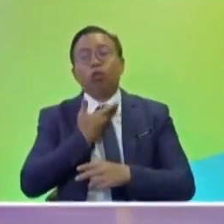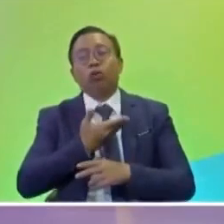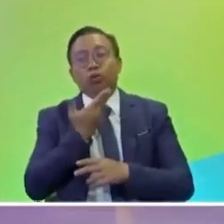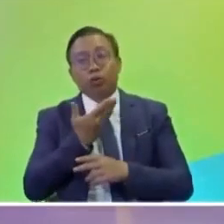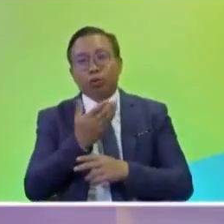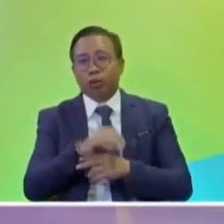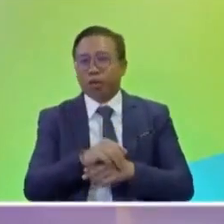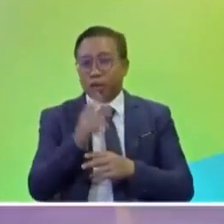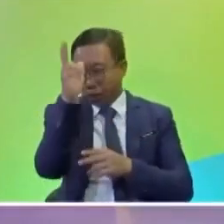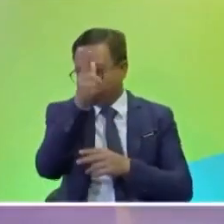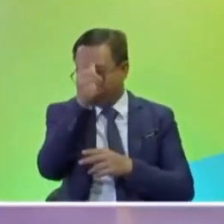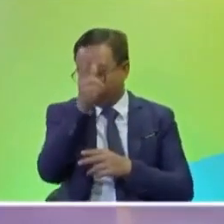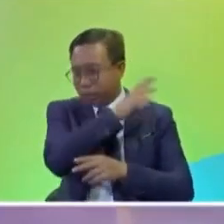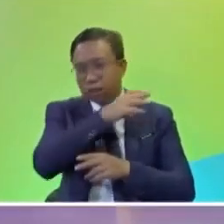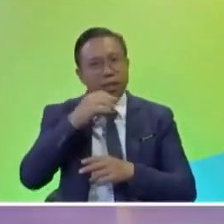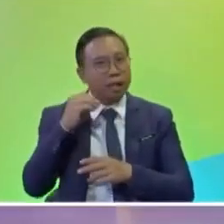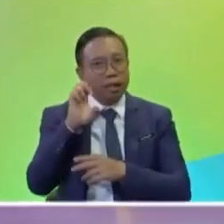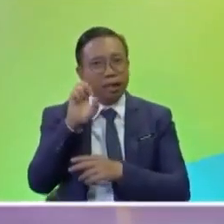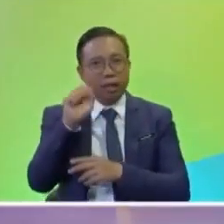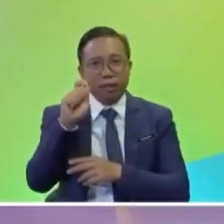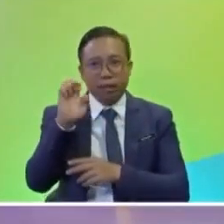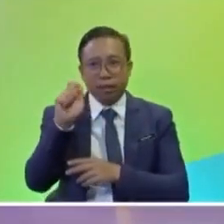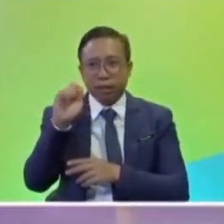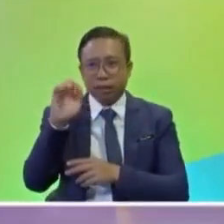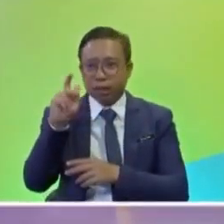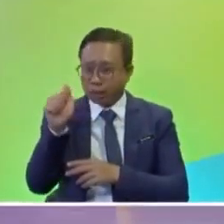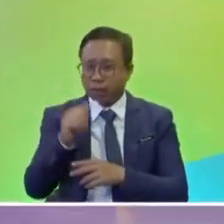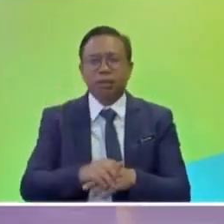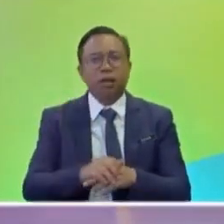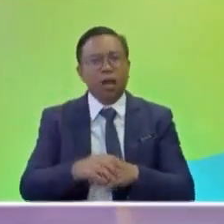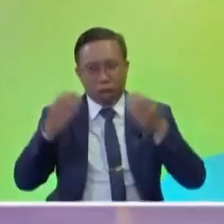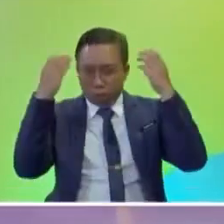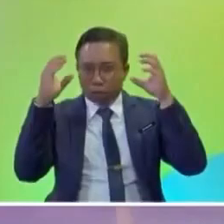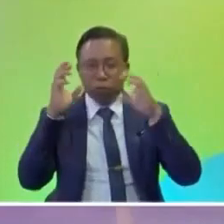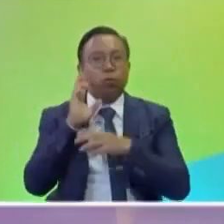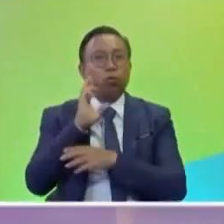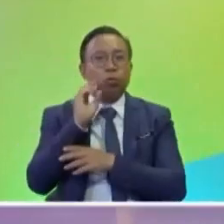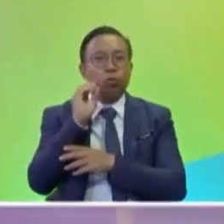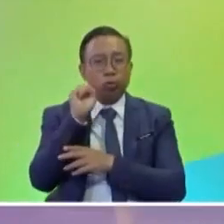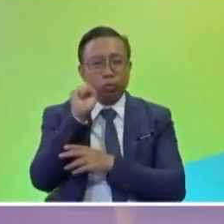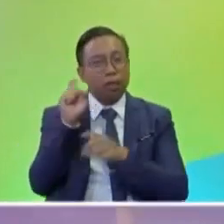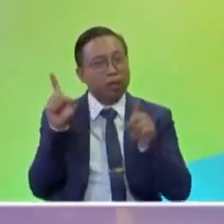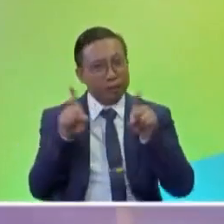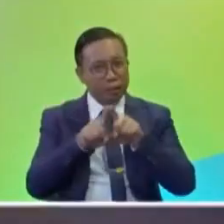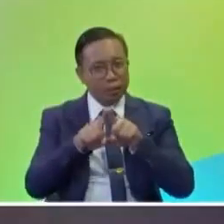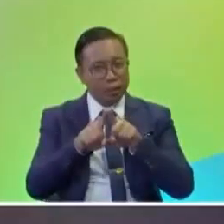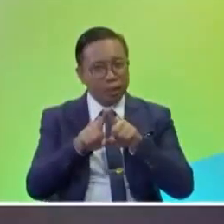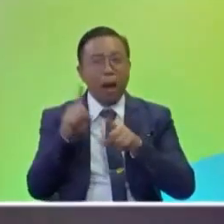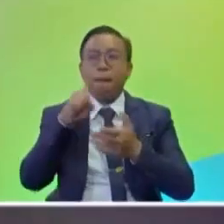iaitu kreativiti dan estetika. Dan Cikgu Rosyani bersama dengan saya. Apa khabar